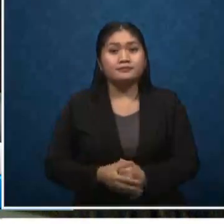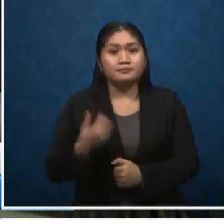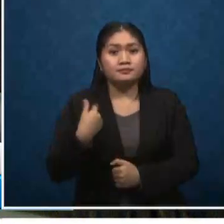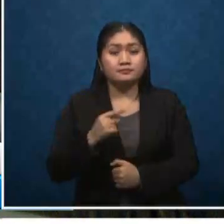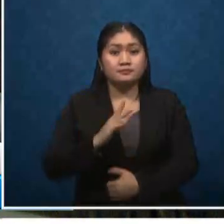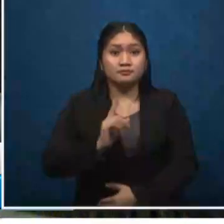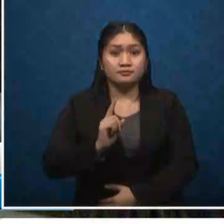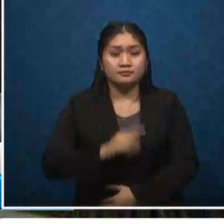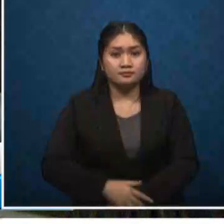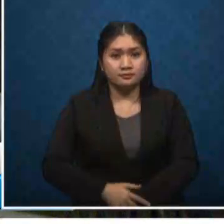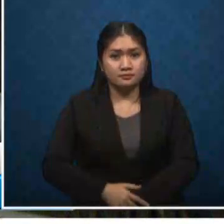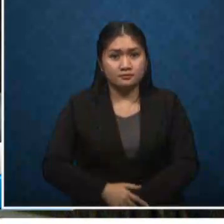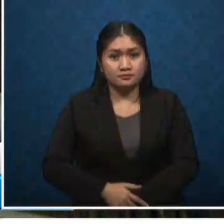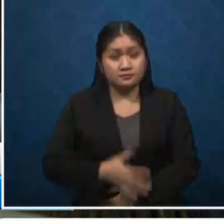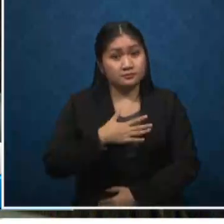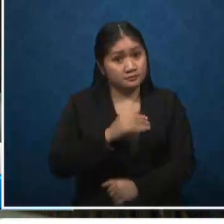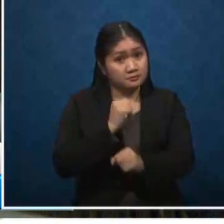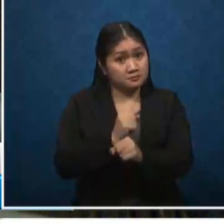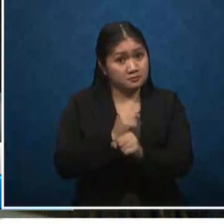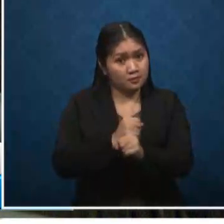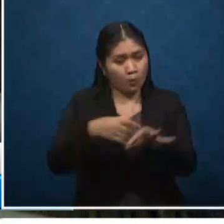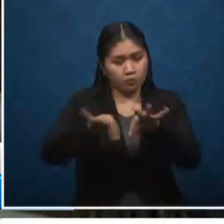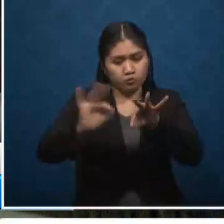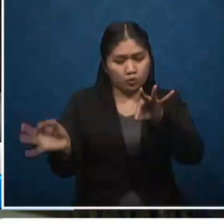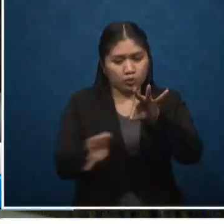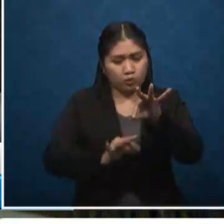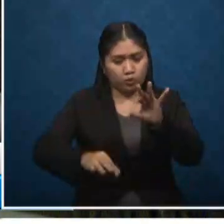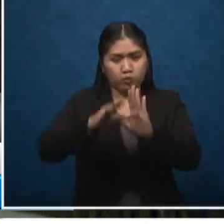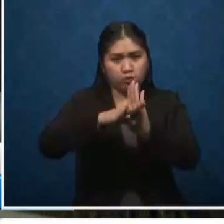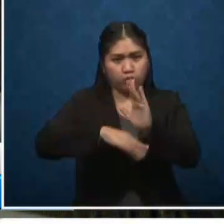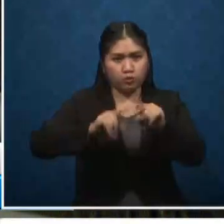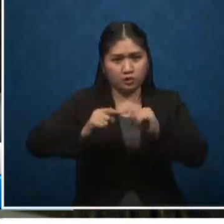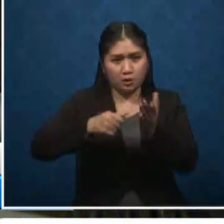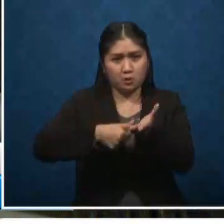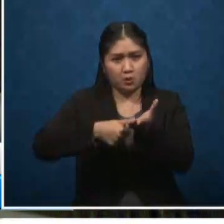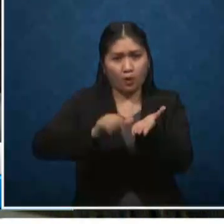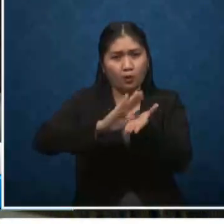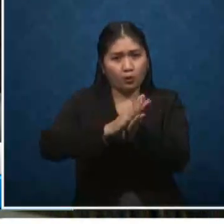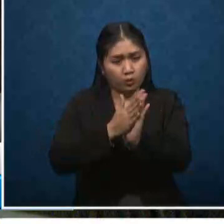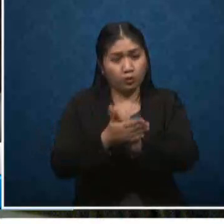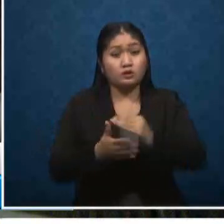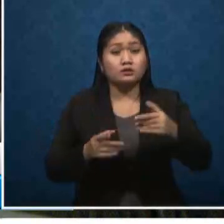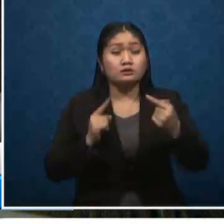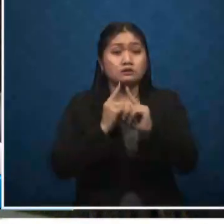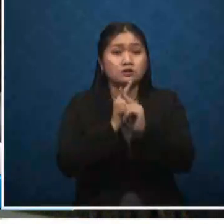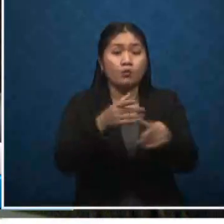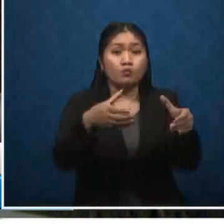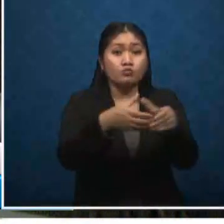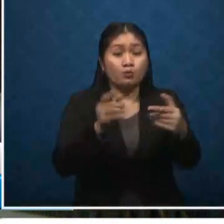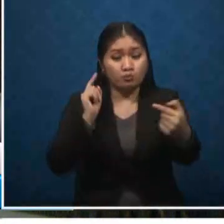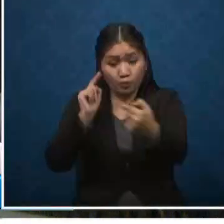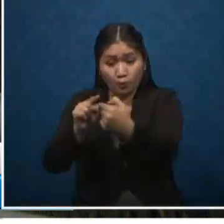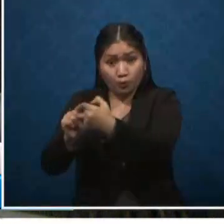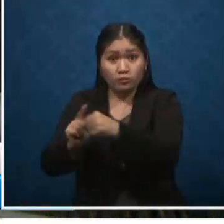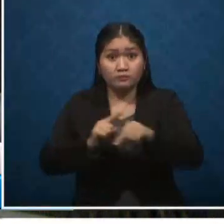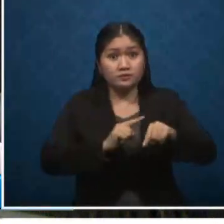ราสิ่งที่เราได้ทำเนื้อหาที่เราได้ทำเนี่ยมันก็ได้ปรับปรุงตามกลุ่มเป้าหมายนะอย่างเช่นท่าน